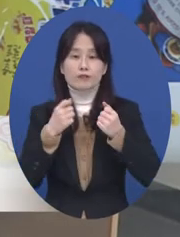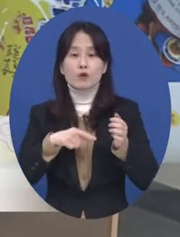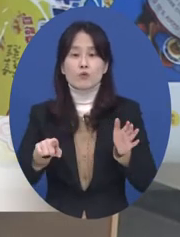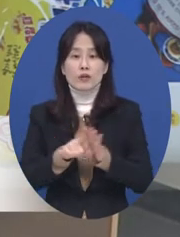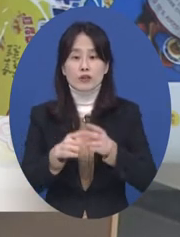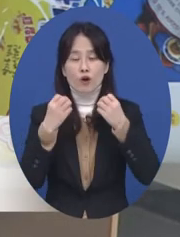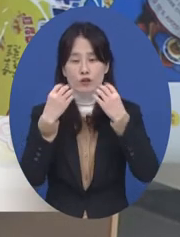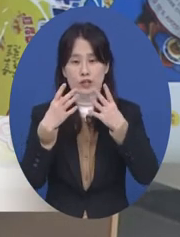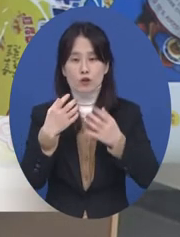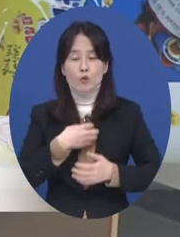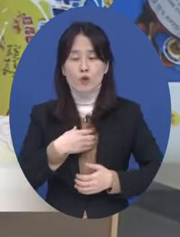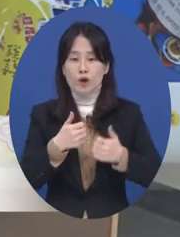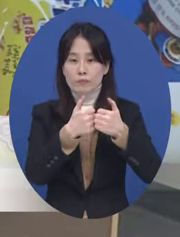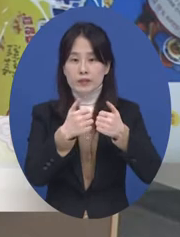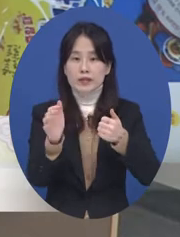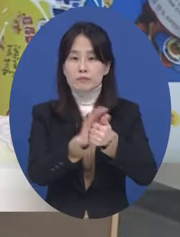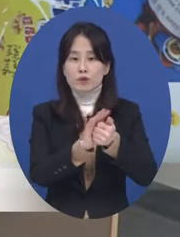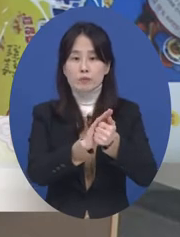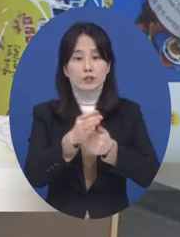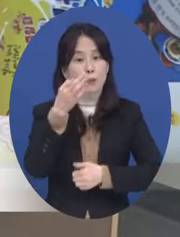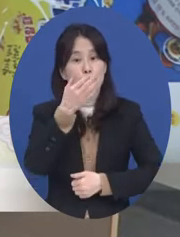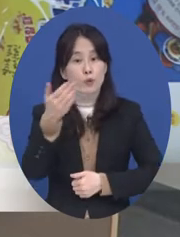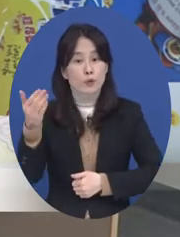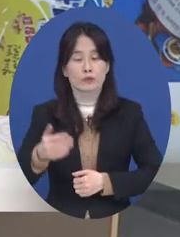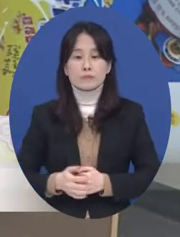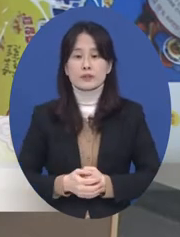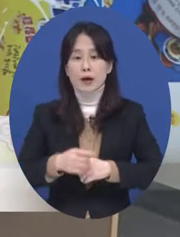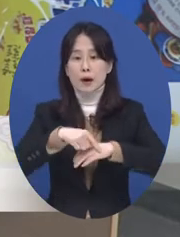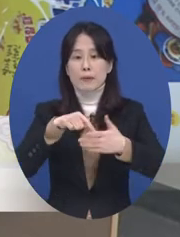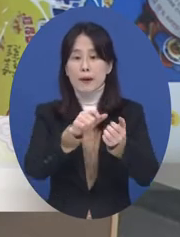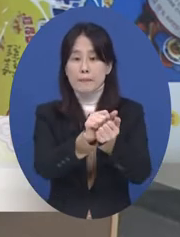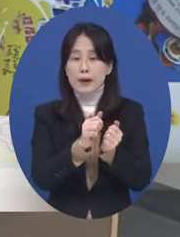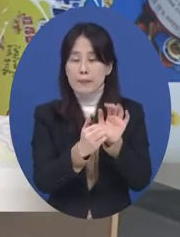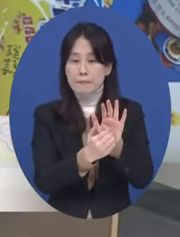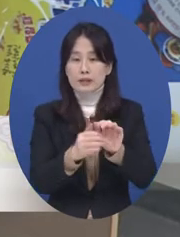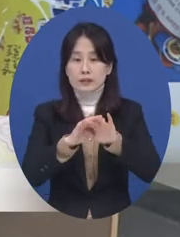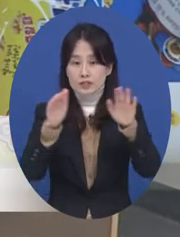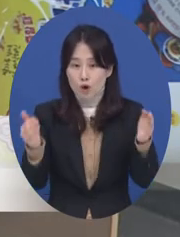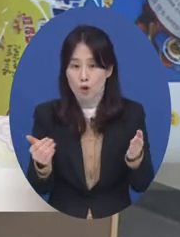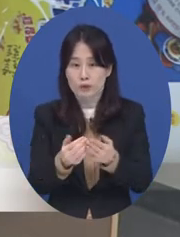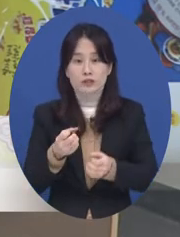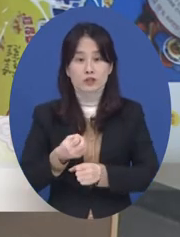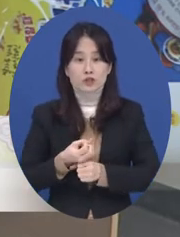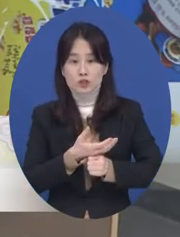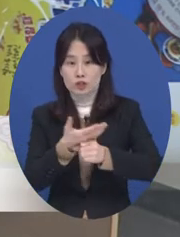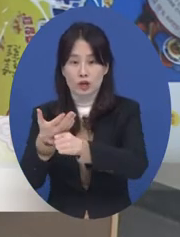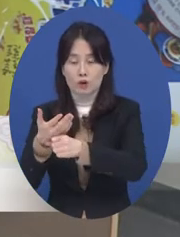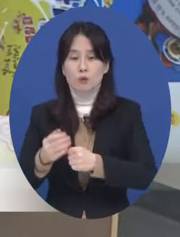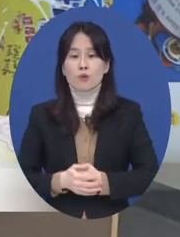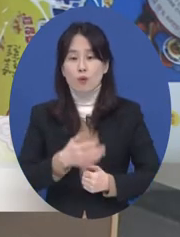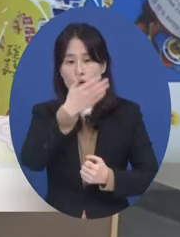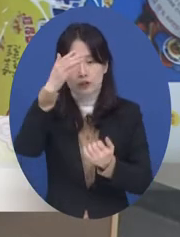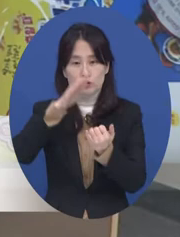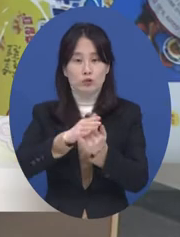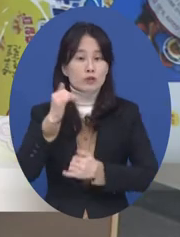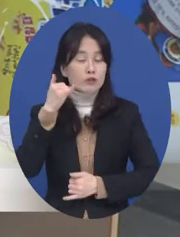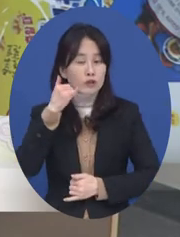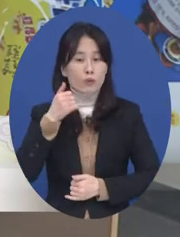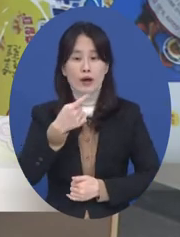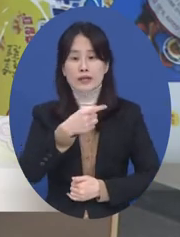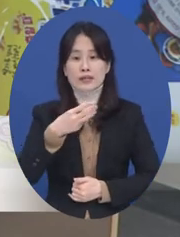청소년 위기 상담 서비스를 선보입니다 마음 반겨 꾸러미를 비대면 으로 전하고 경기도 청소년 전화 1388